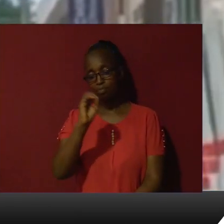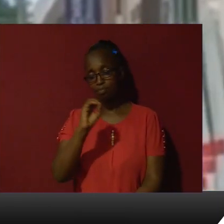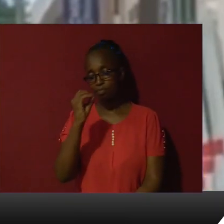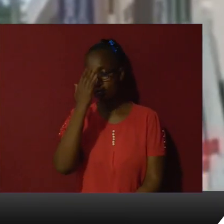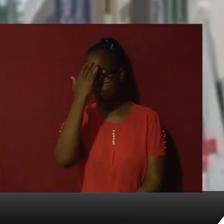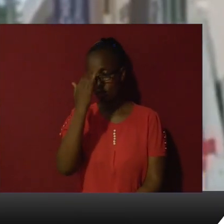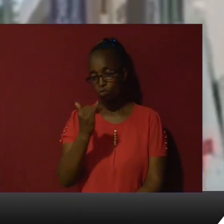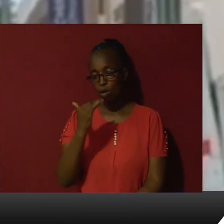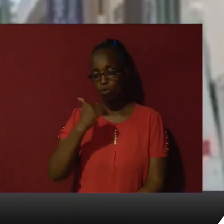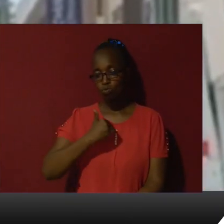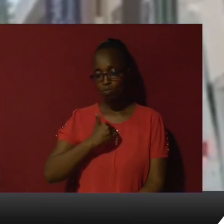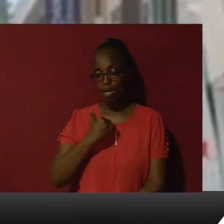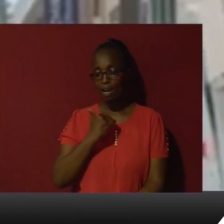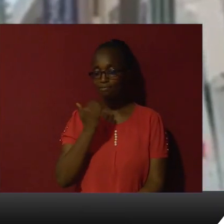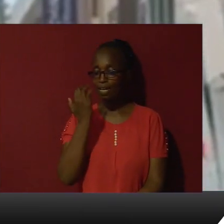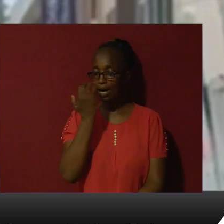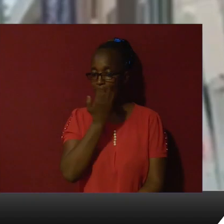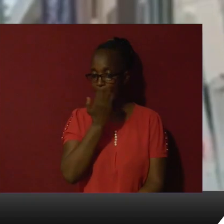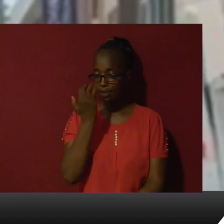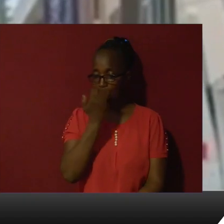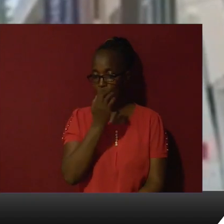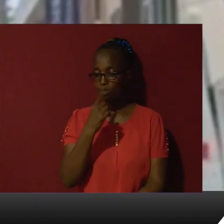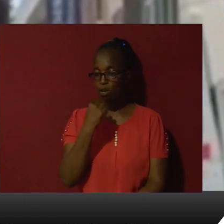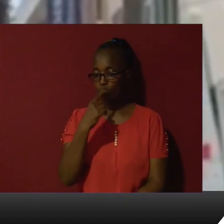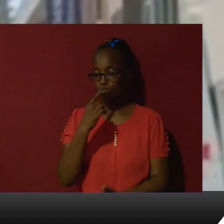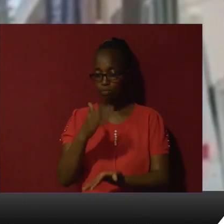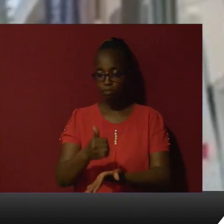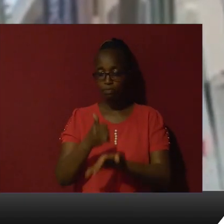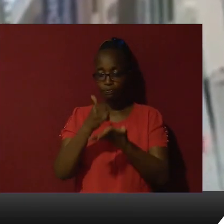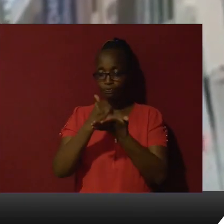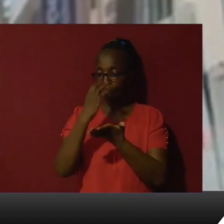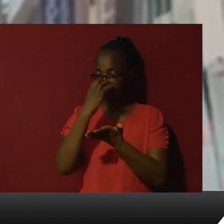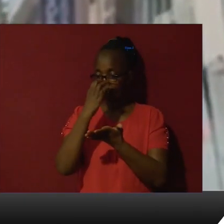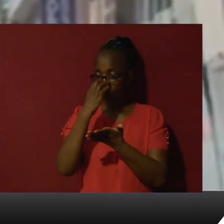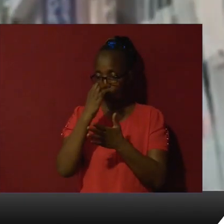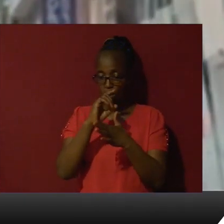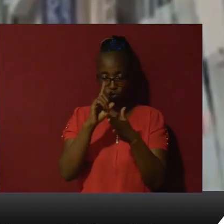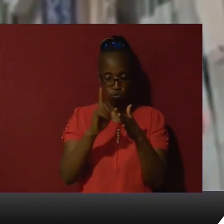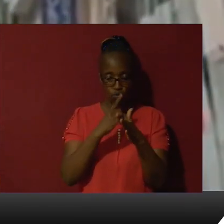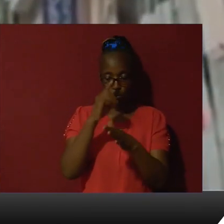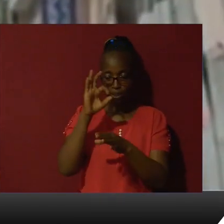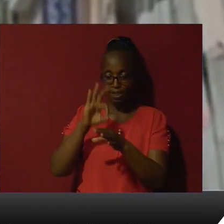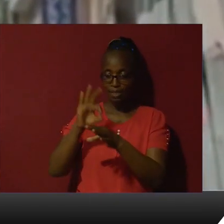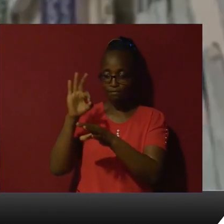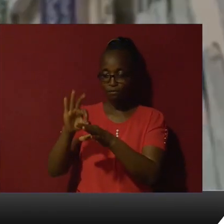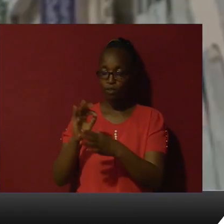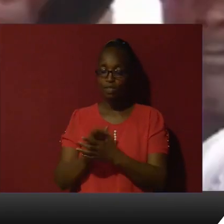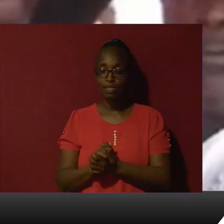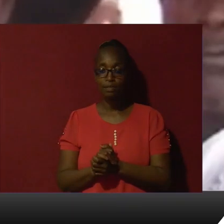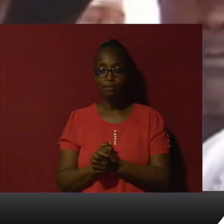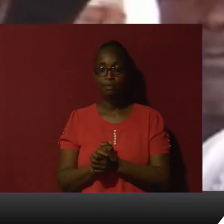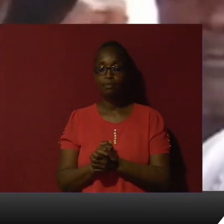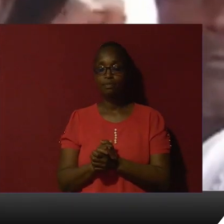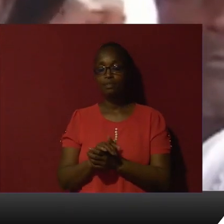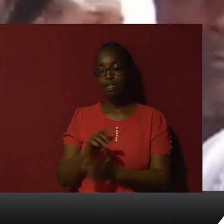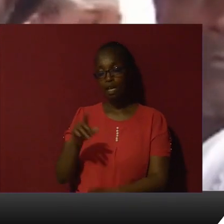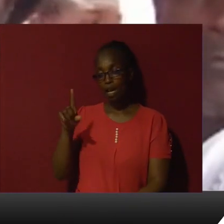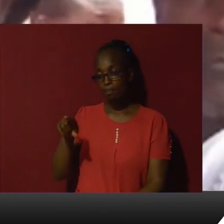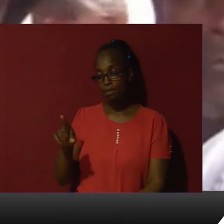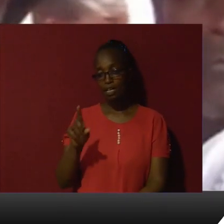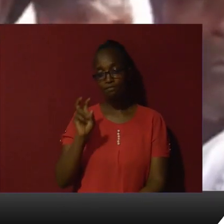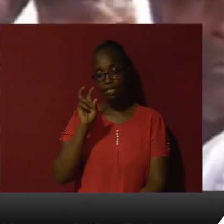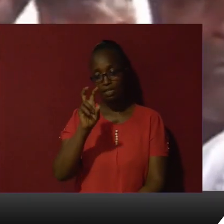Gachagua ambaye mwenyewe alifanya Ruto akapanda kwa mlima na akaweza kuwin kura zake ndo akamiliki kuwa president. Yeye anaonekana ni